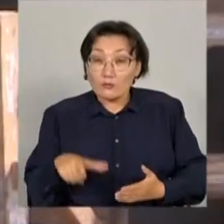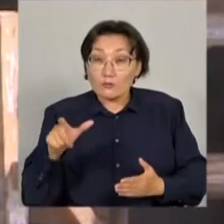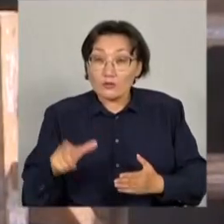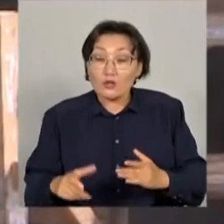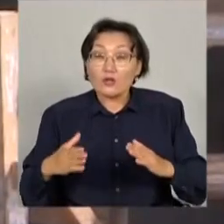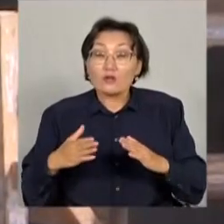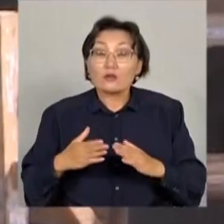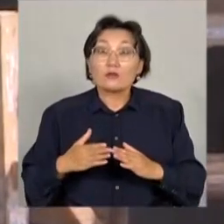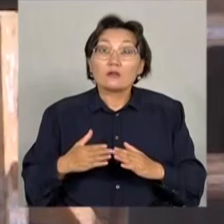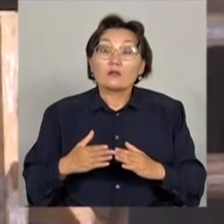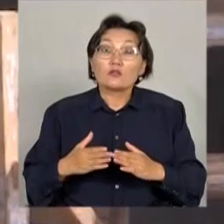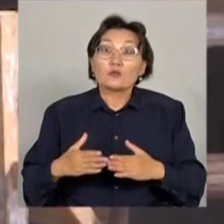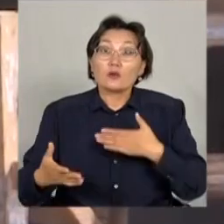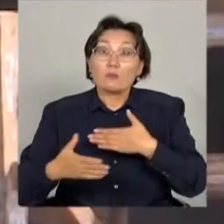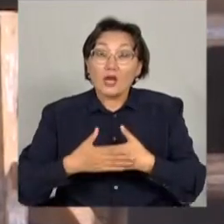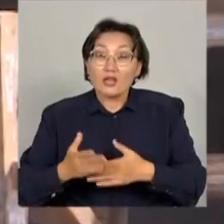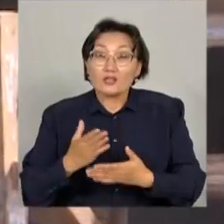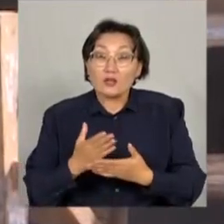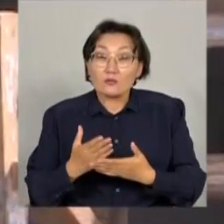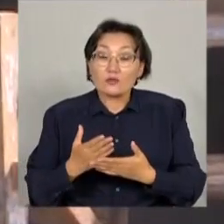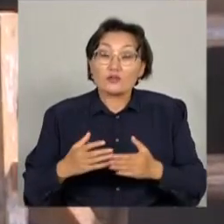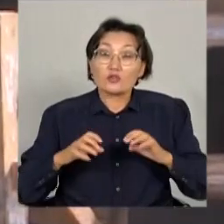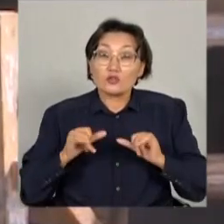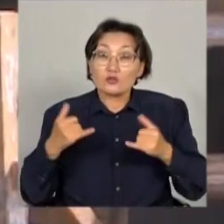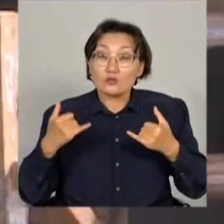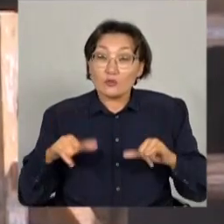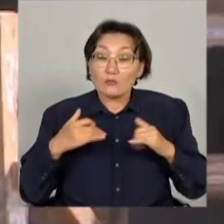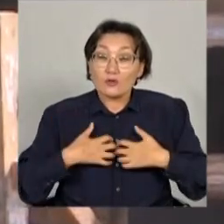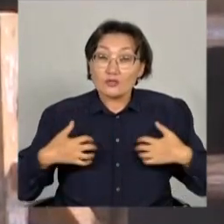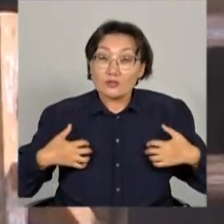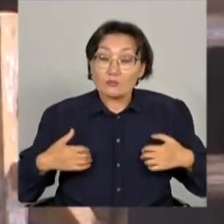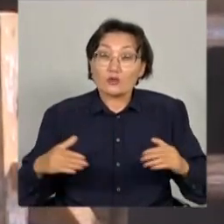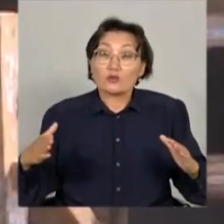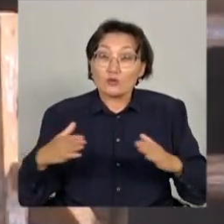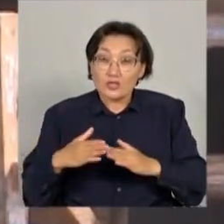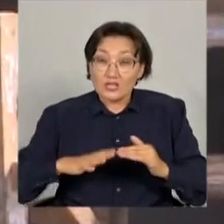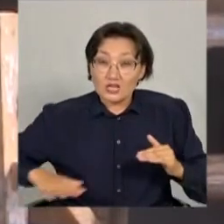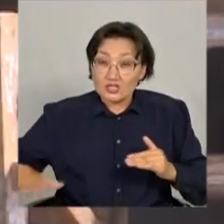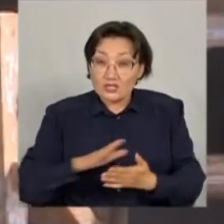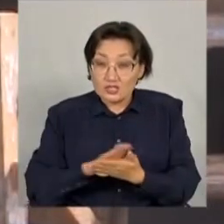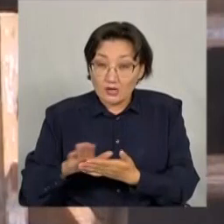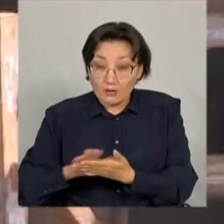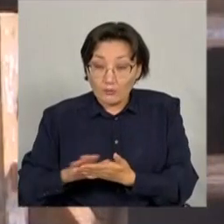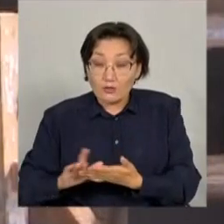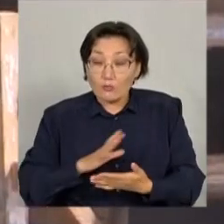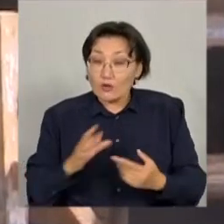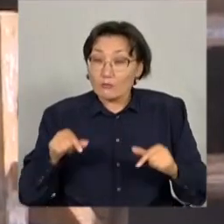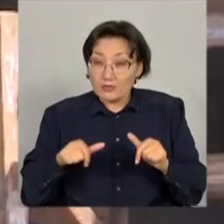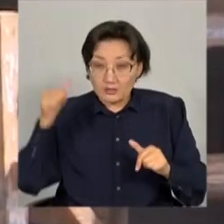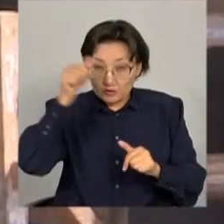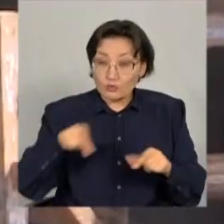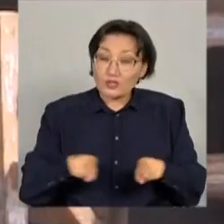жатқаны, мынандай қораның баяғыда бүйтіп, не алатын тұғын, у себетін тұғын. Ит шашып жүрүп. Бил ондай болгон